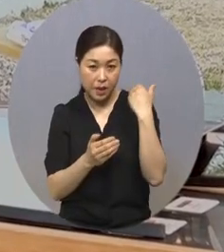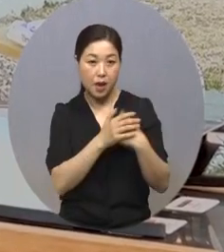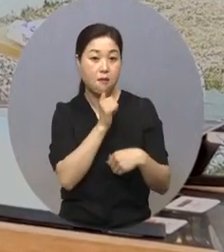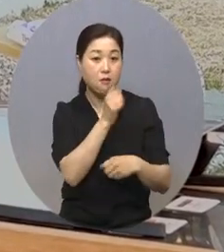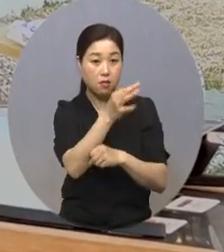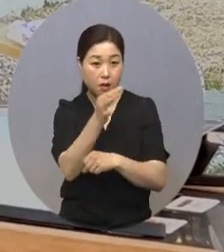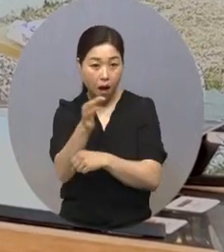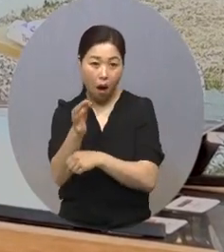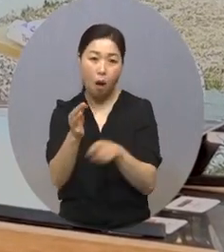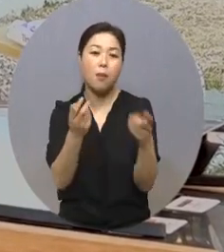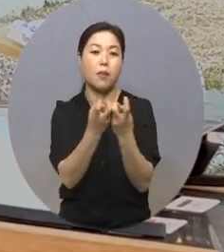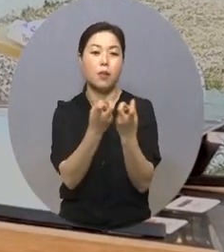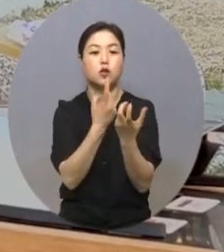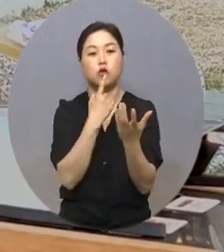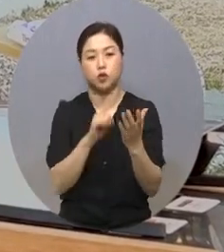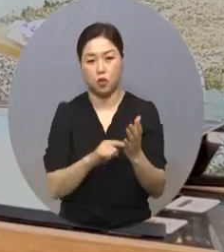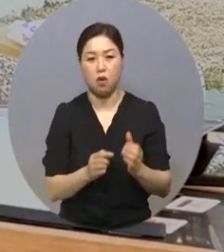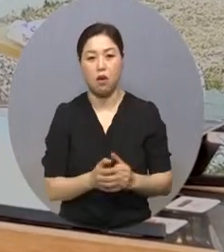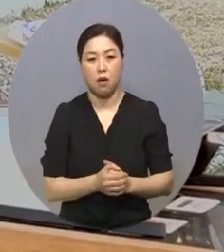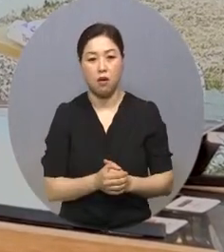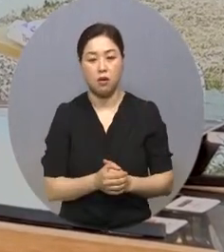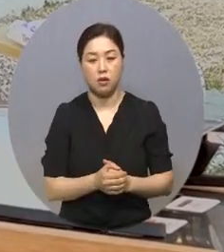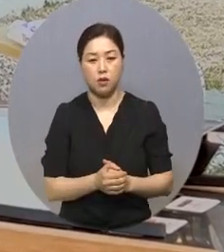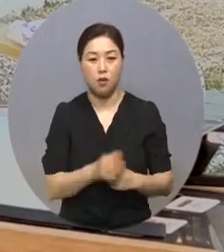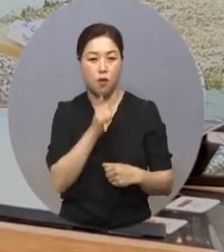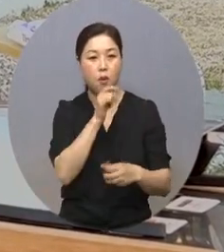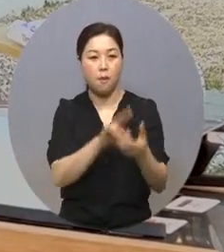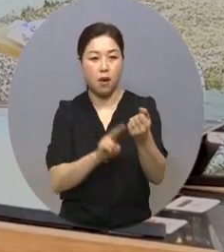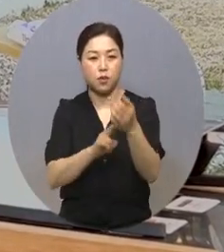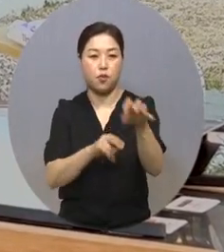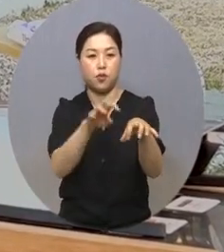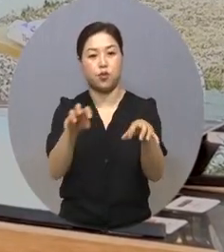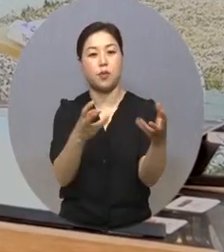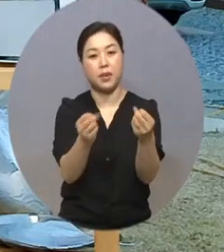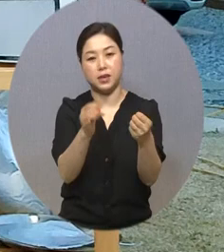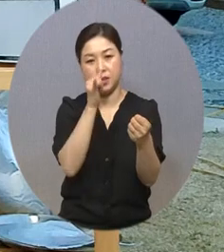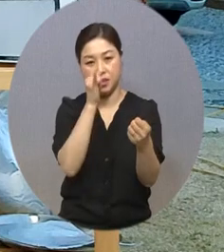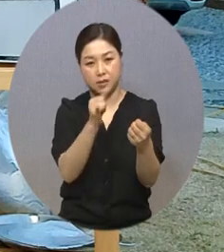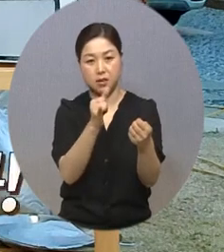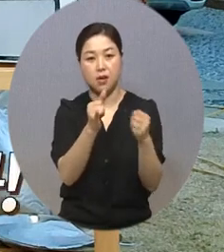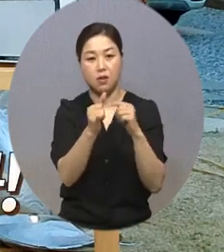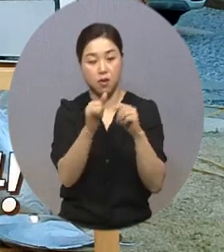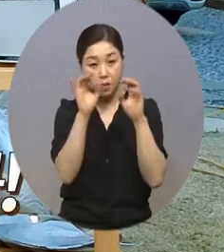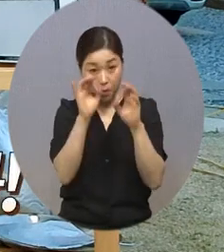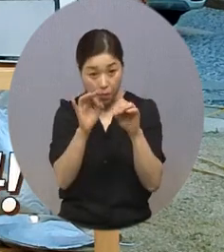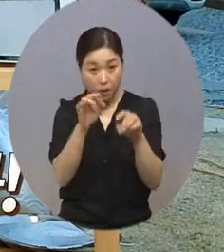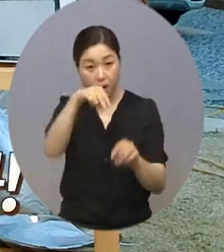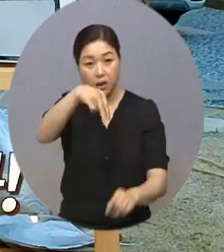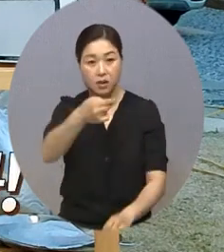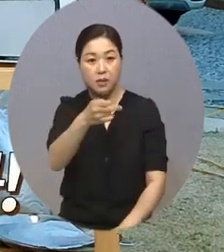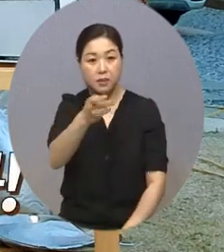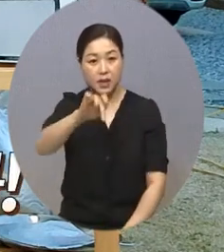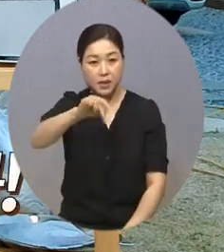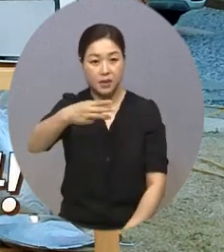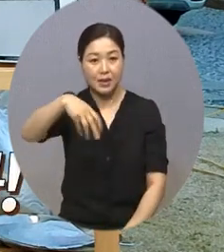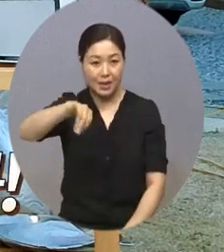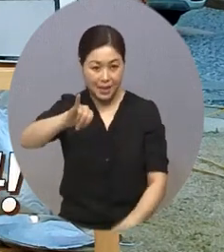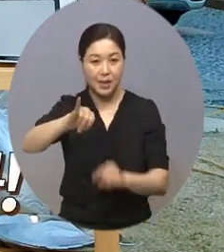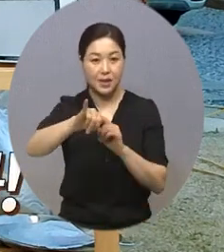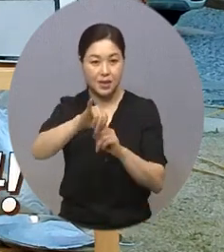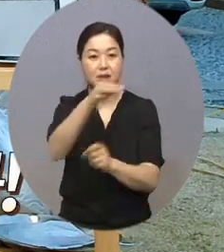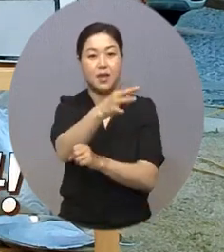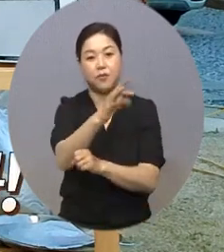쉬워졌어요 그래도 생각한 굉장히 많거든요 그래서 그 업체의 들어가서 스페셜티 를 구입하시면 되요